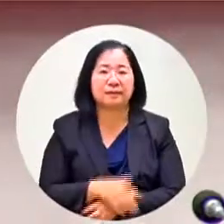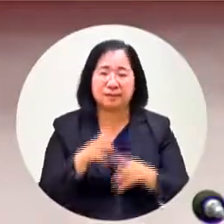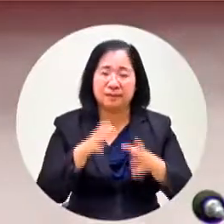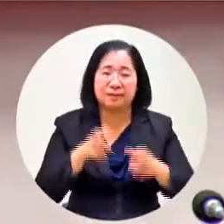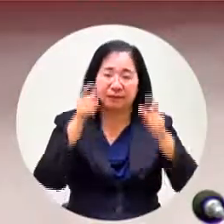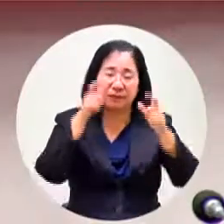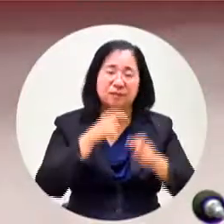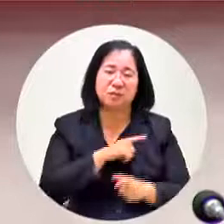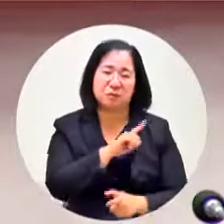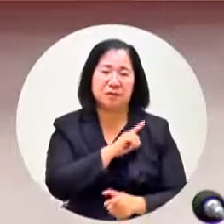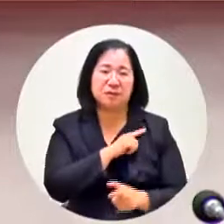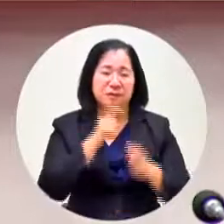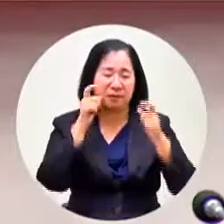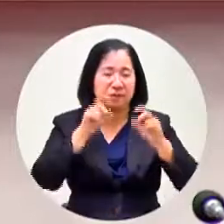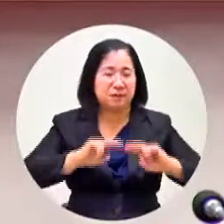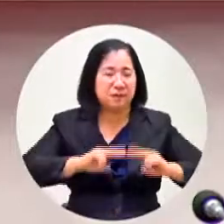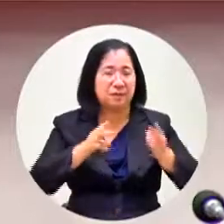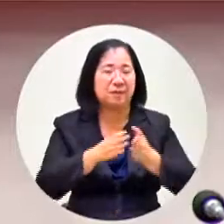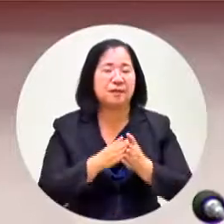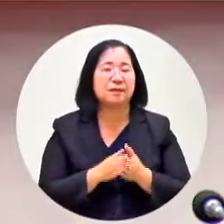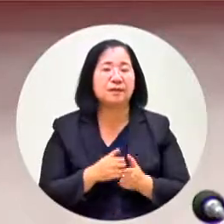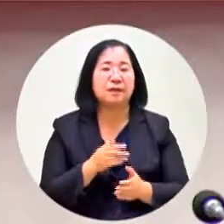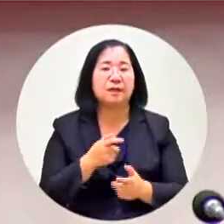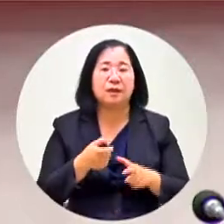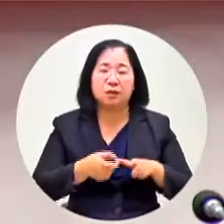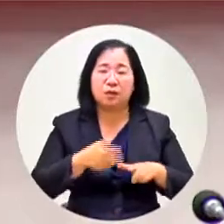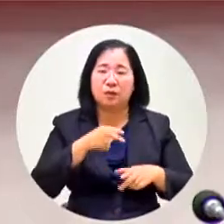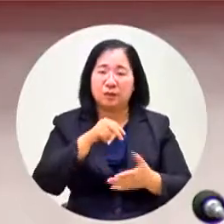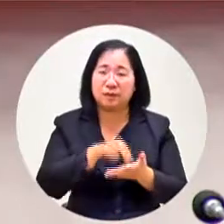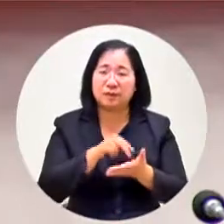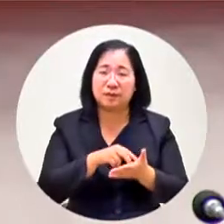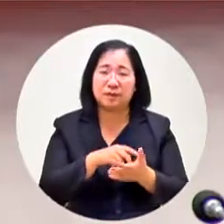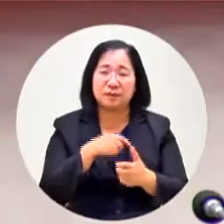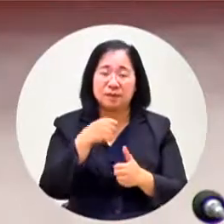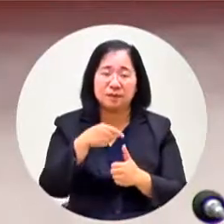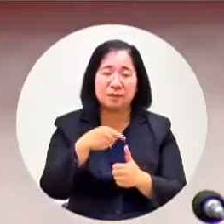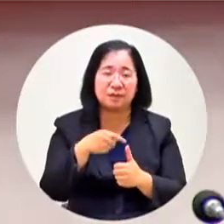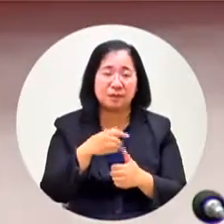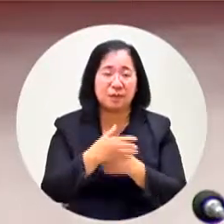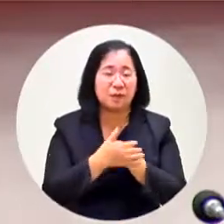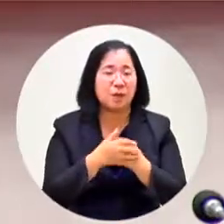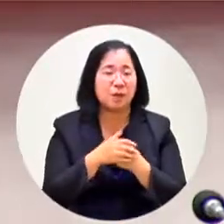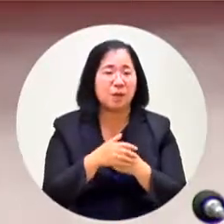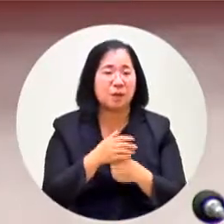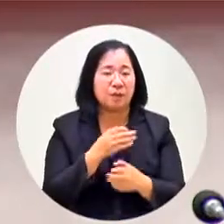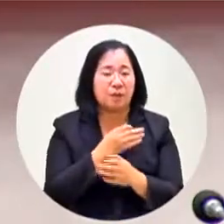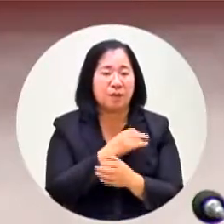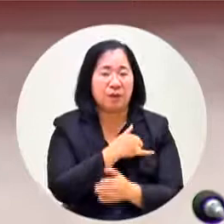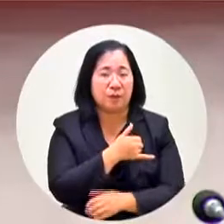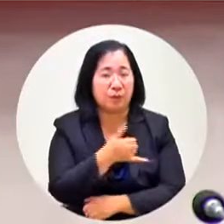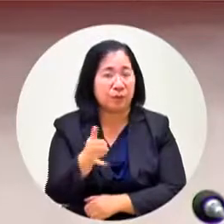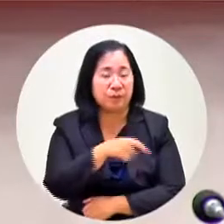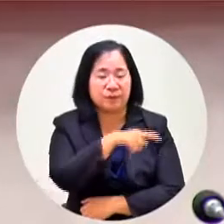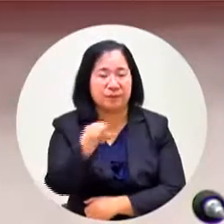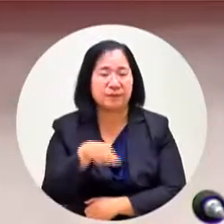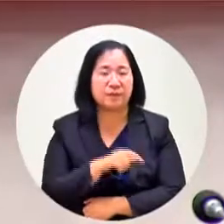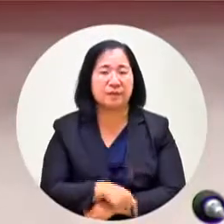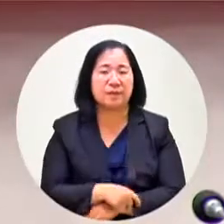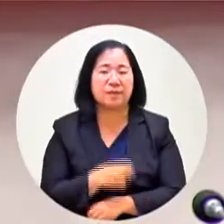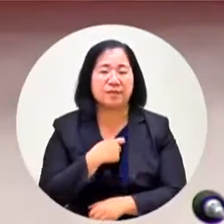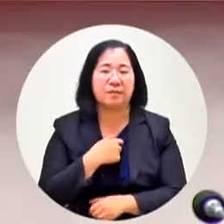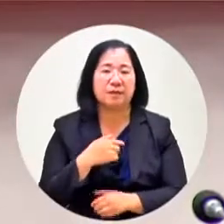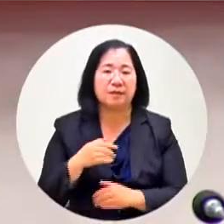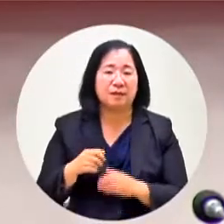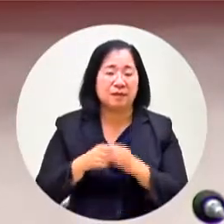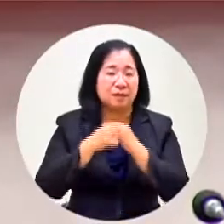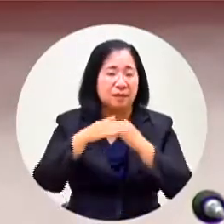三万两千元。所以我现在这边跟市长讲哈，我们目前的状况刚刚我也秀给你看，都只有23K 左右。所